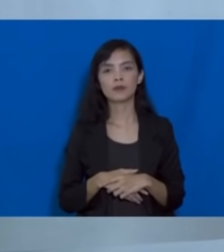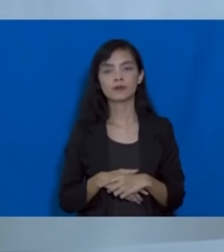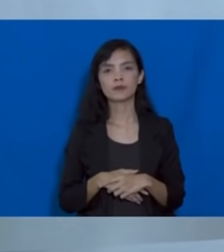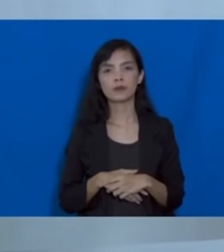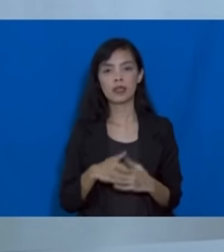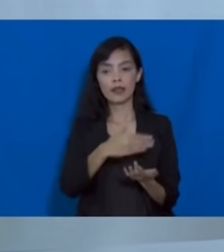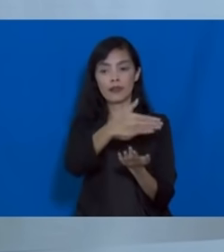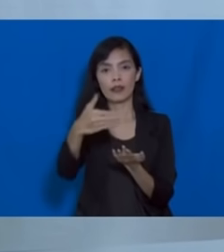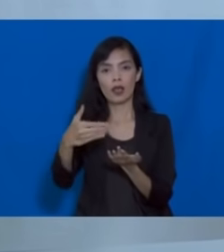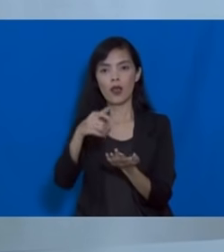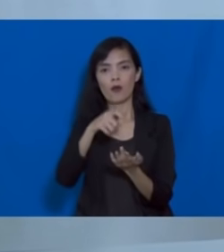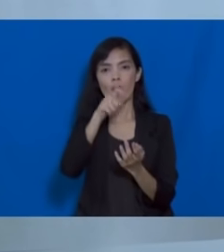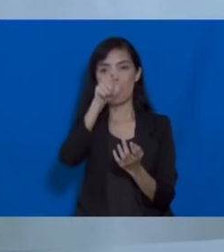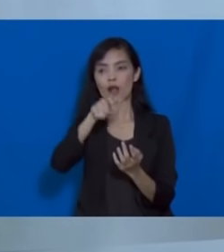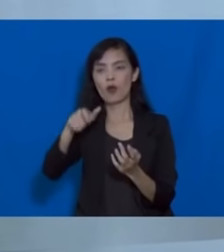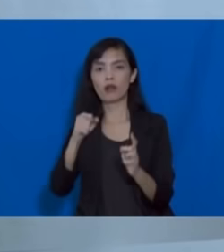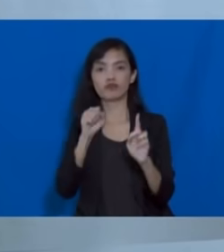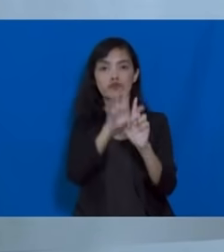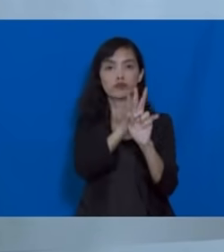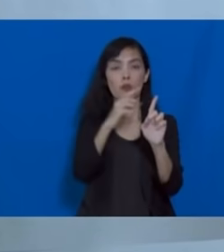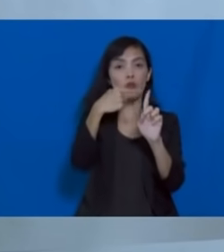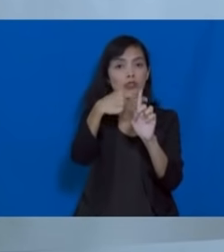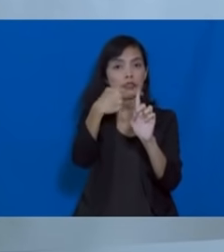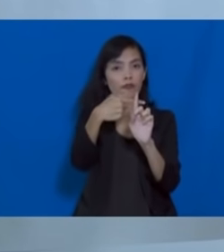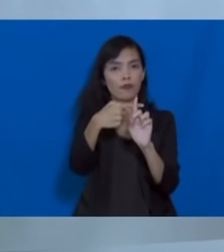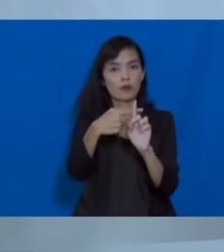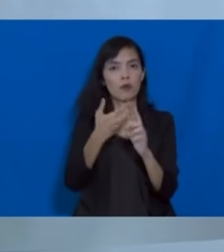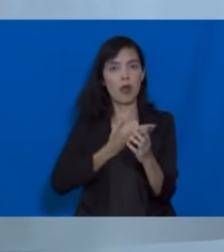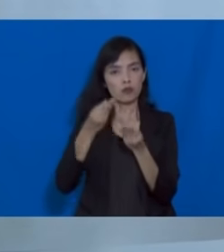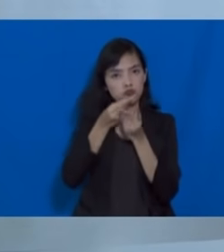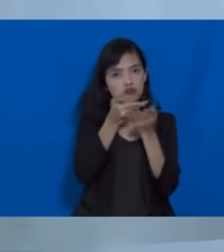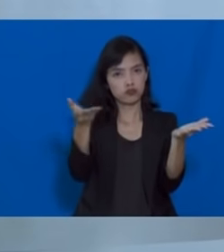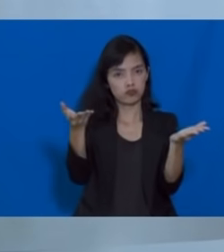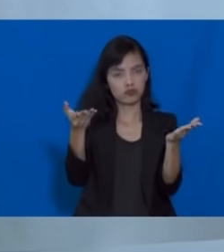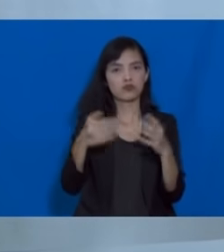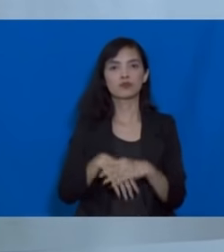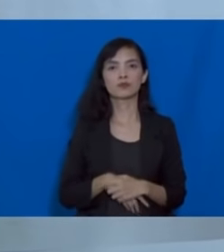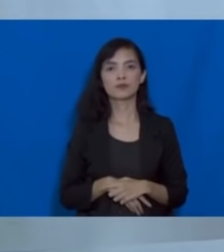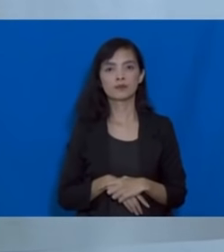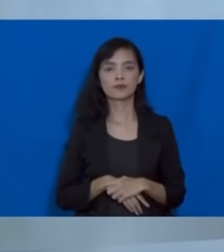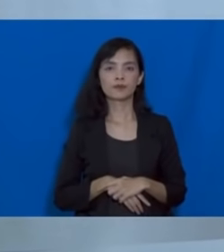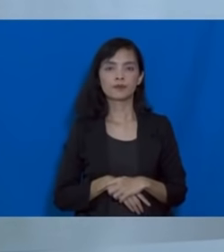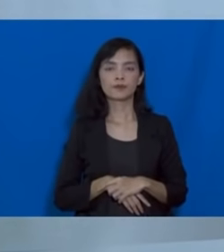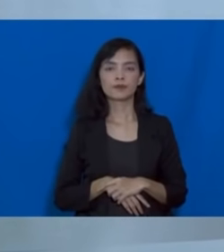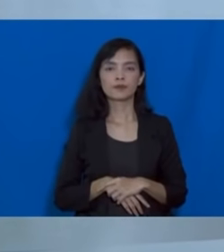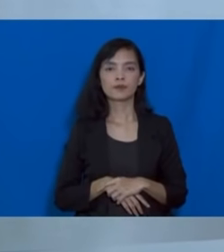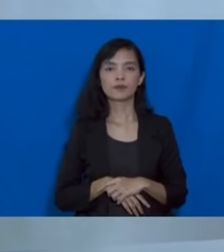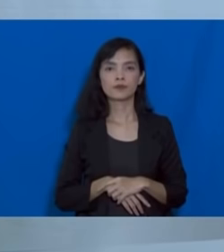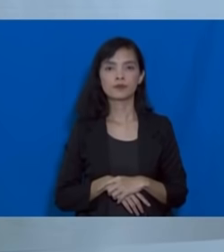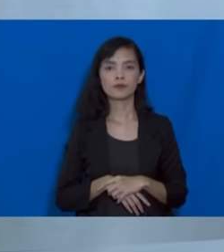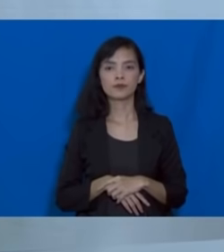pencatatan kasus Hai konfirmasi positif hai cari kopi 19 ini